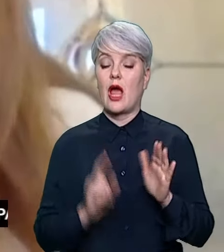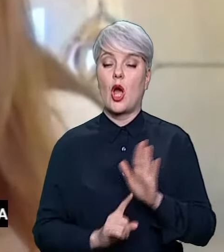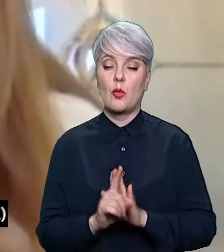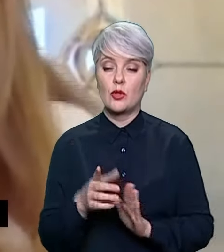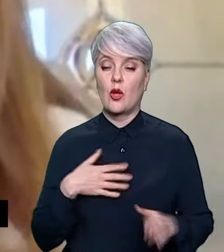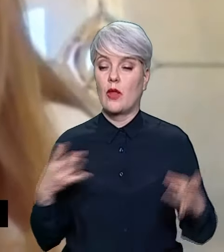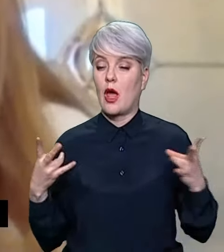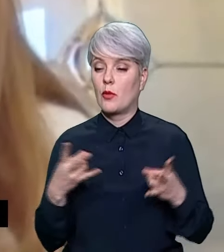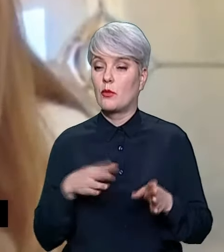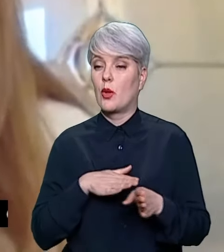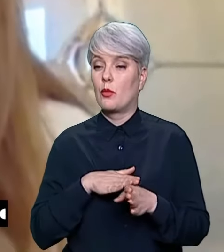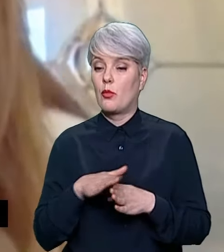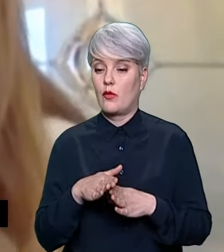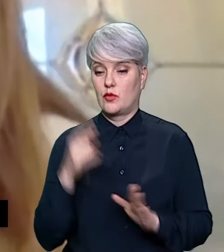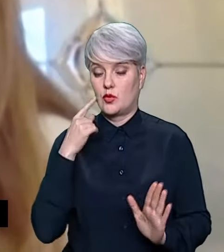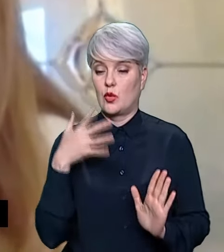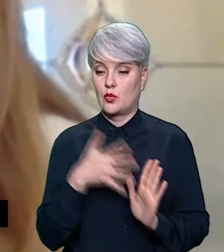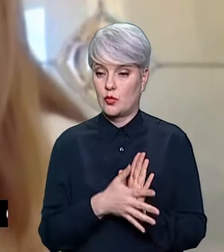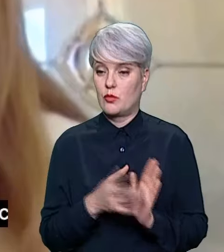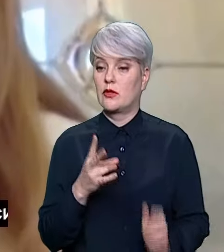потрібно повністю зрозуміти,